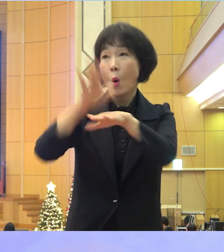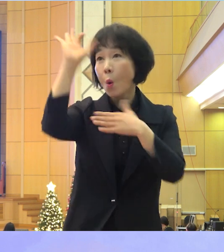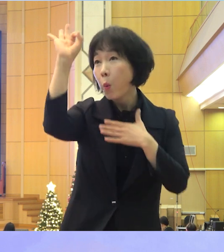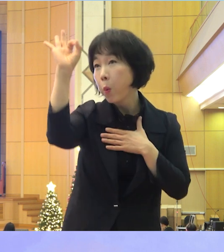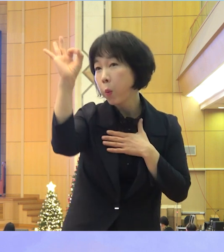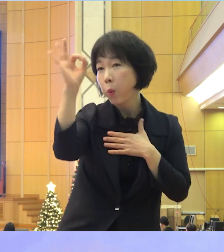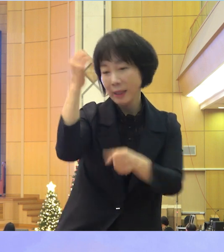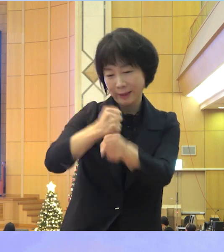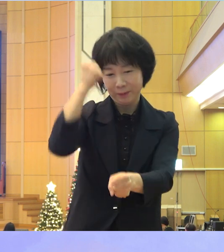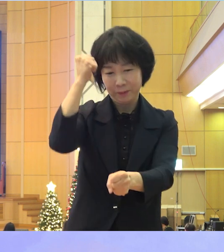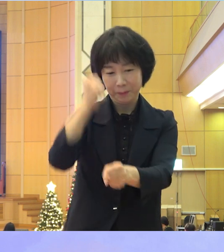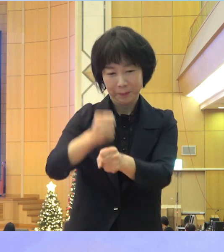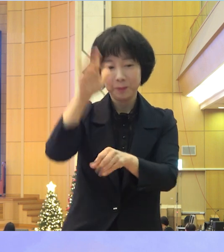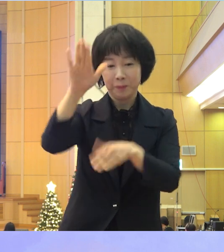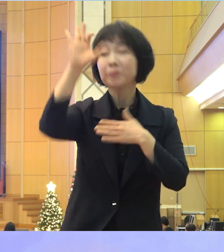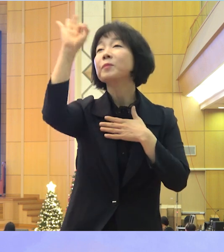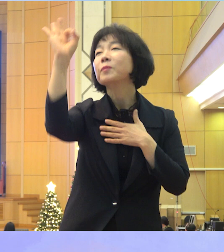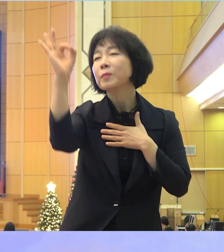아버지의